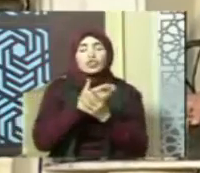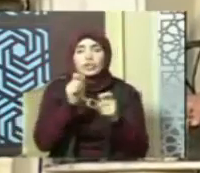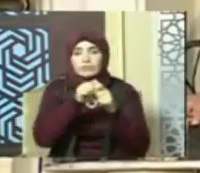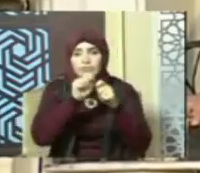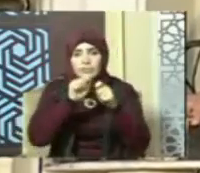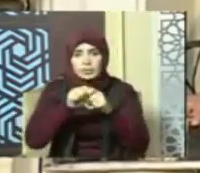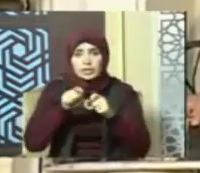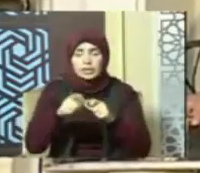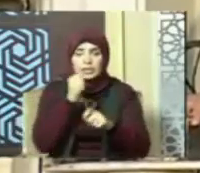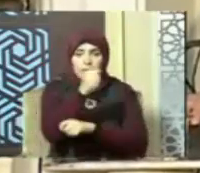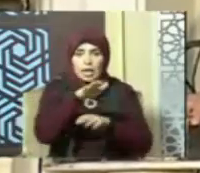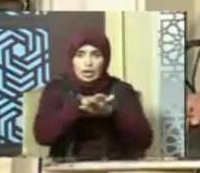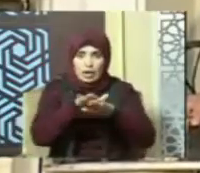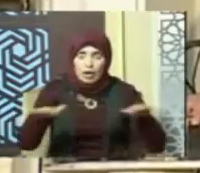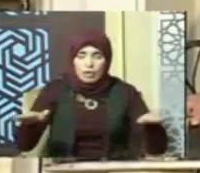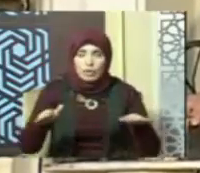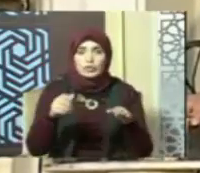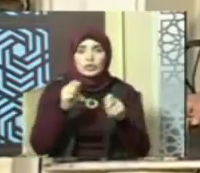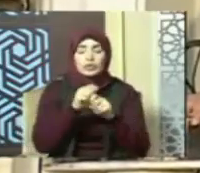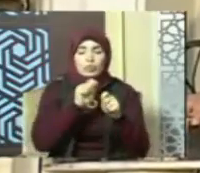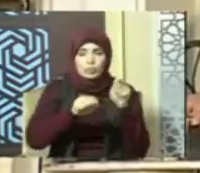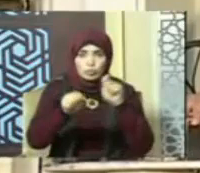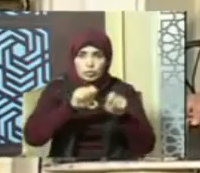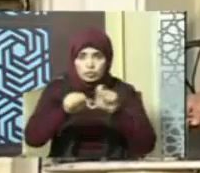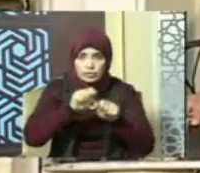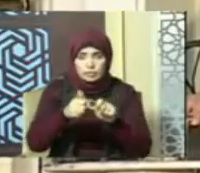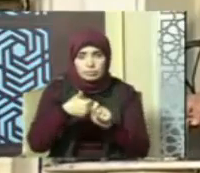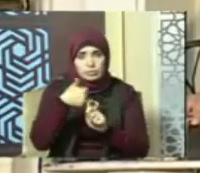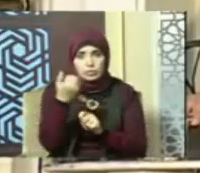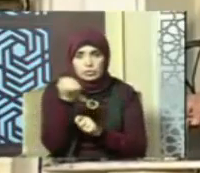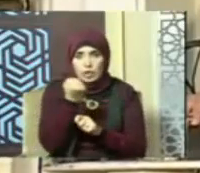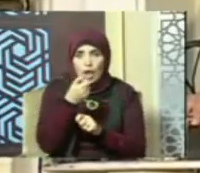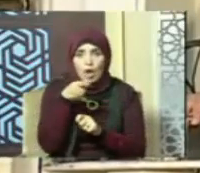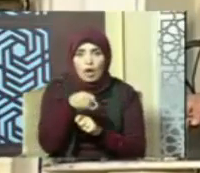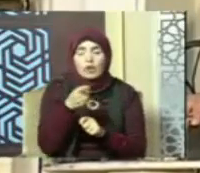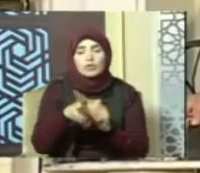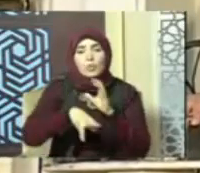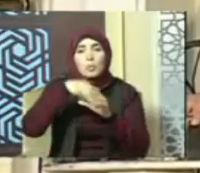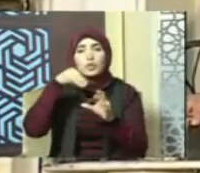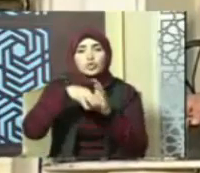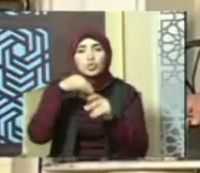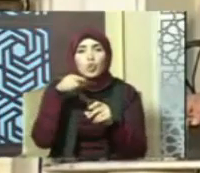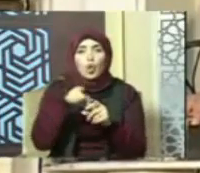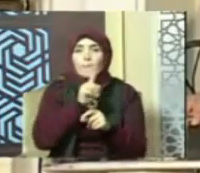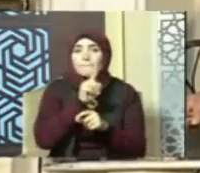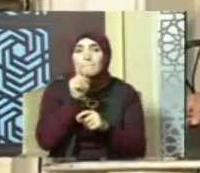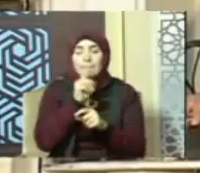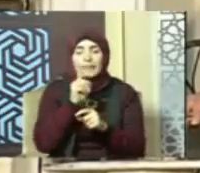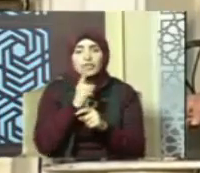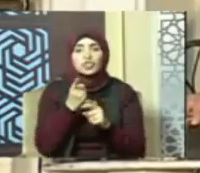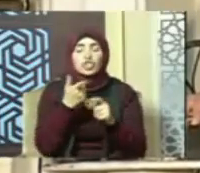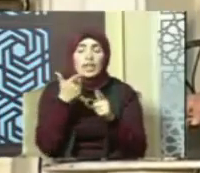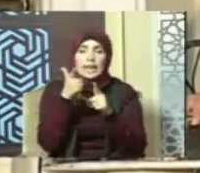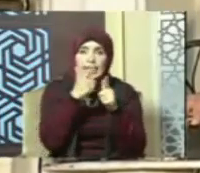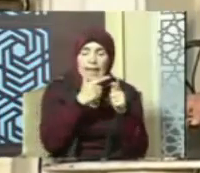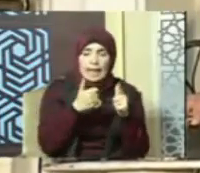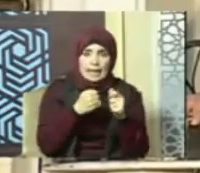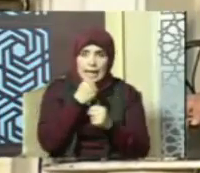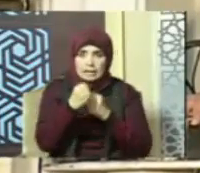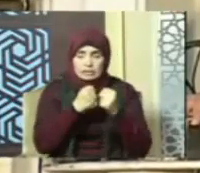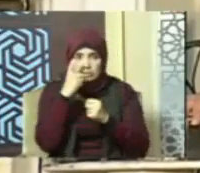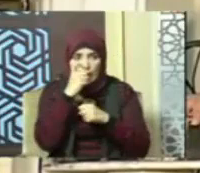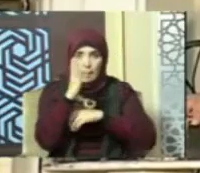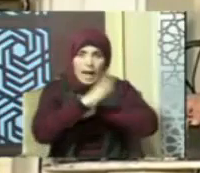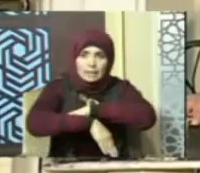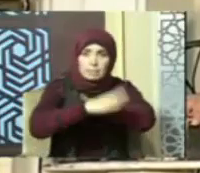الأراضي وتتقن الصناعات وتقام المشروعات، وليس جهاد الهدم الذي تقوم